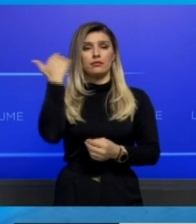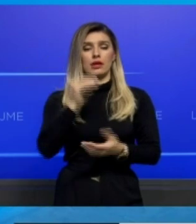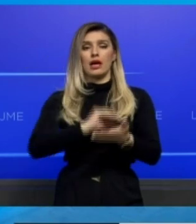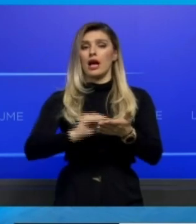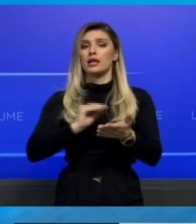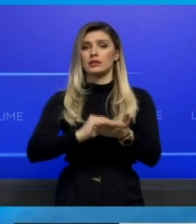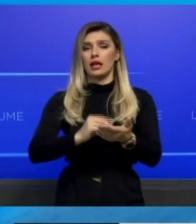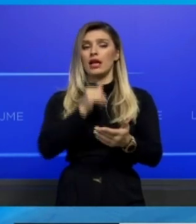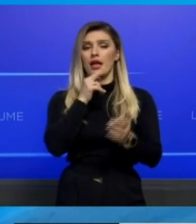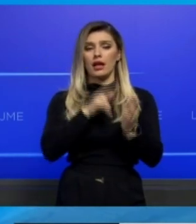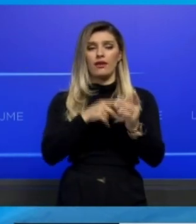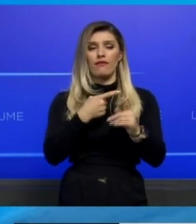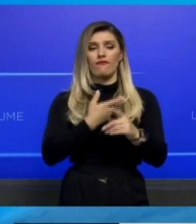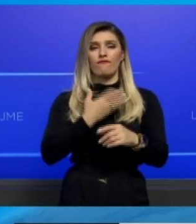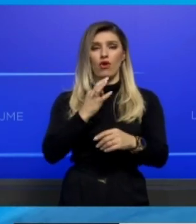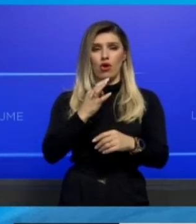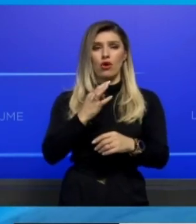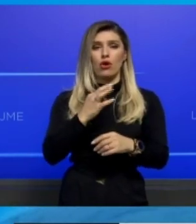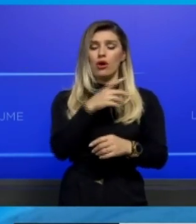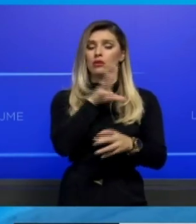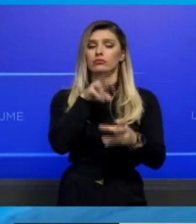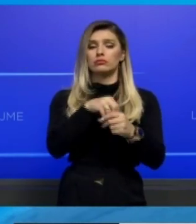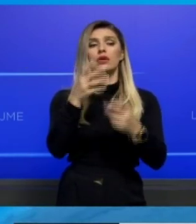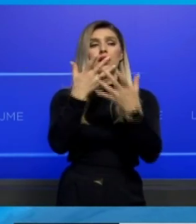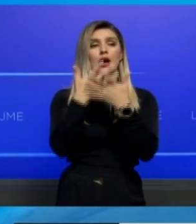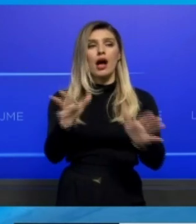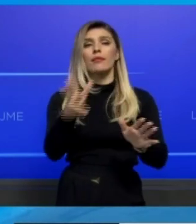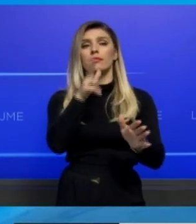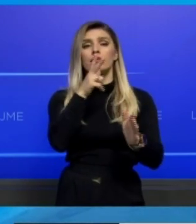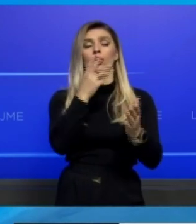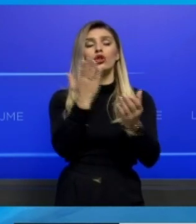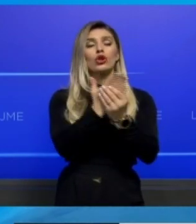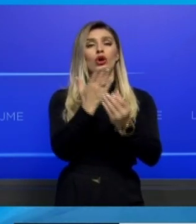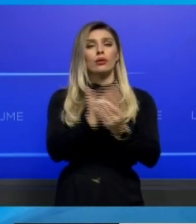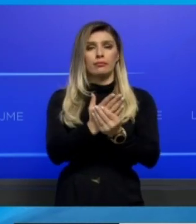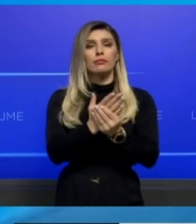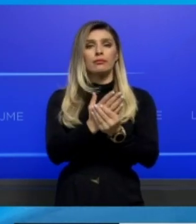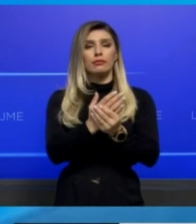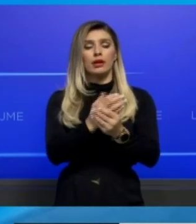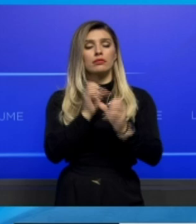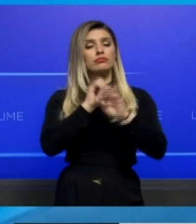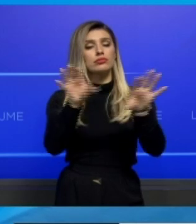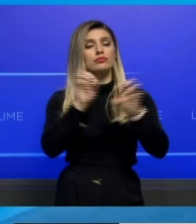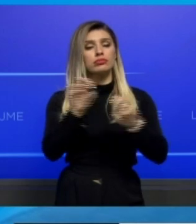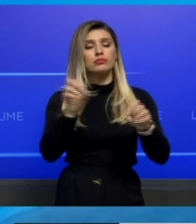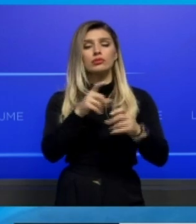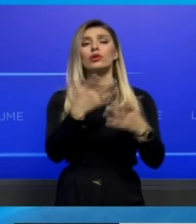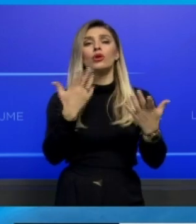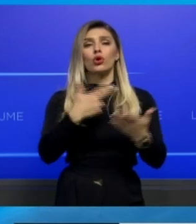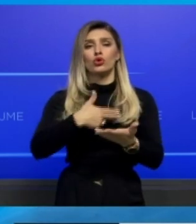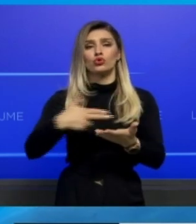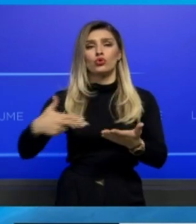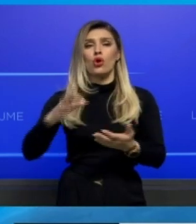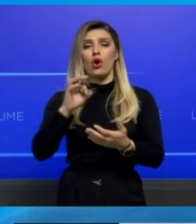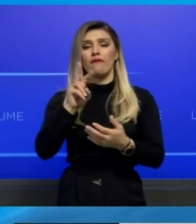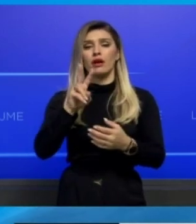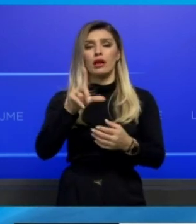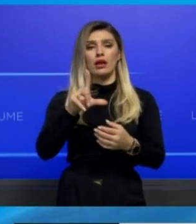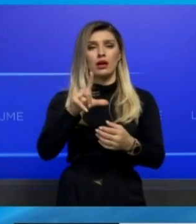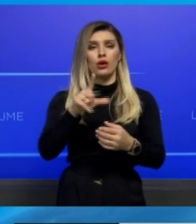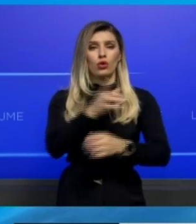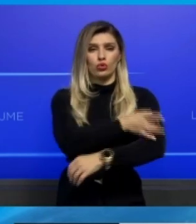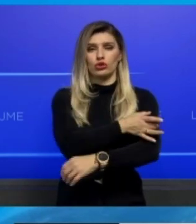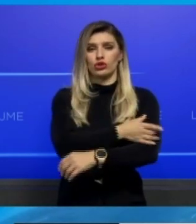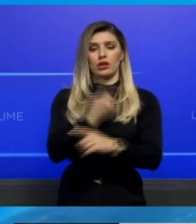gazetar në Infocus, kishte vendosur të publikonte një pjesë të dokumenteve që ishin dorëzuar në zyrat e OVL UÇK-s